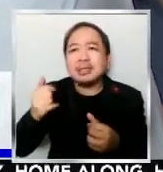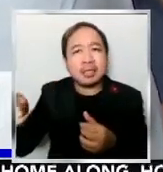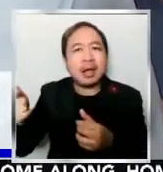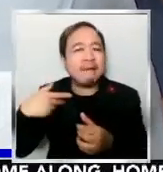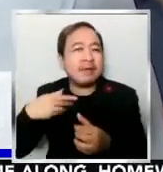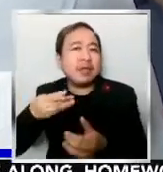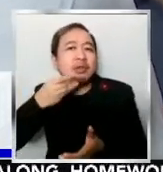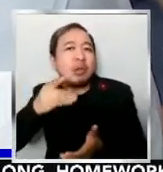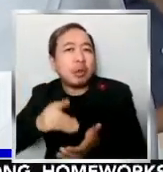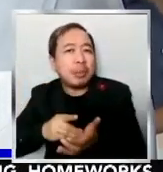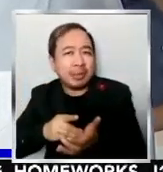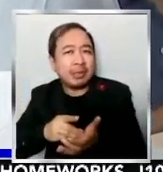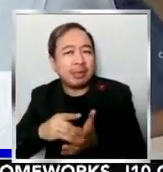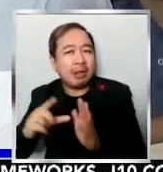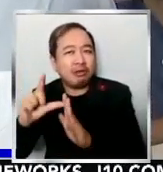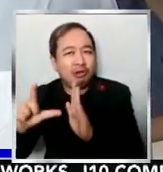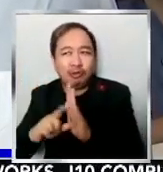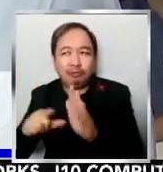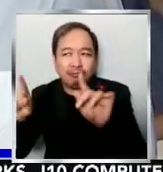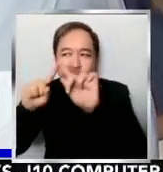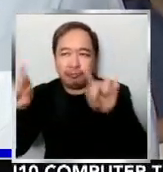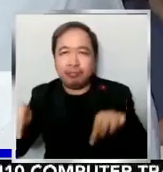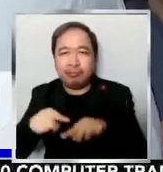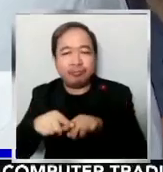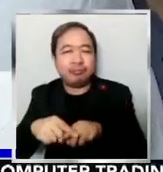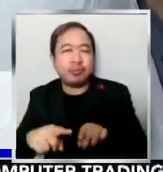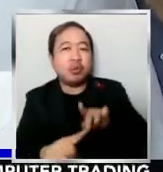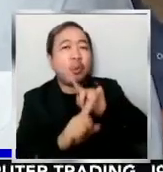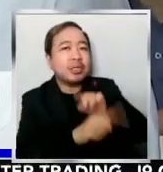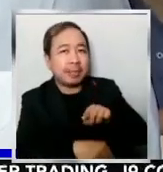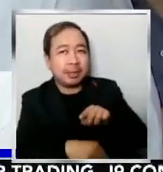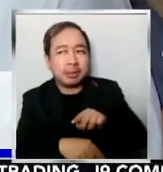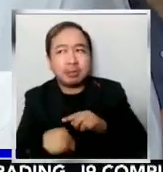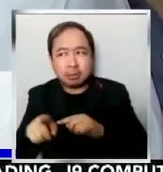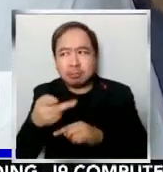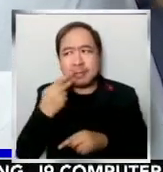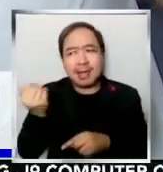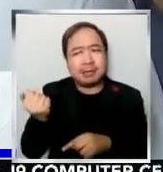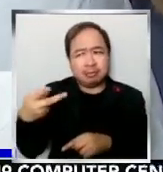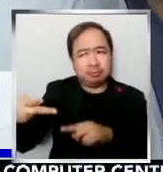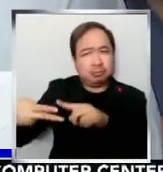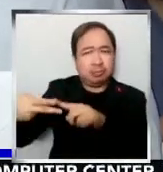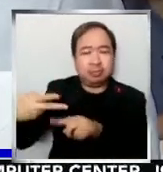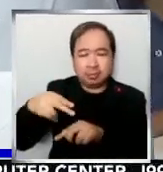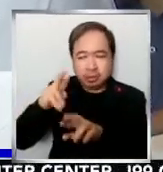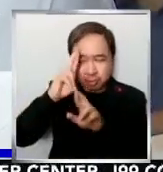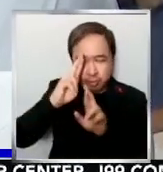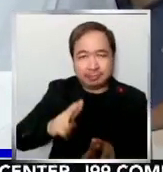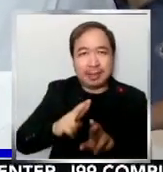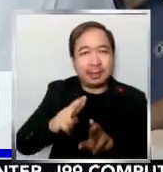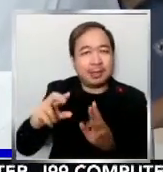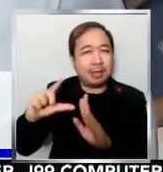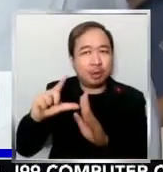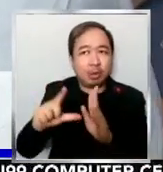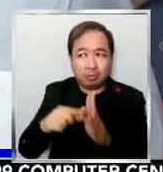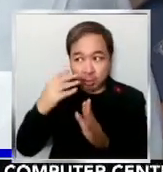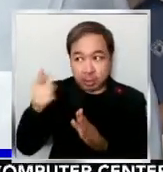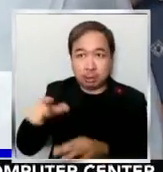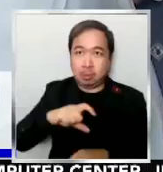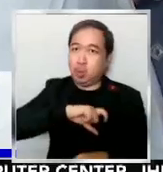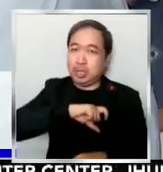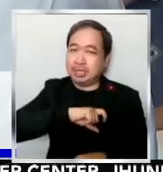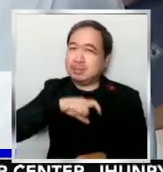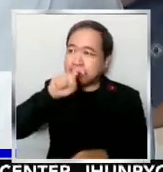yun ang proseso ng batas natin di ba? Igalang nila yung batas, walagad sila ng batas tapos ganyan sila magsalita, di ba? Walang